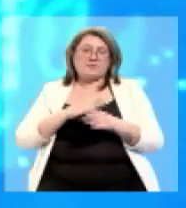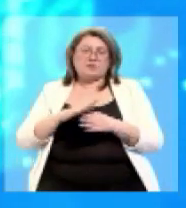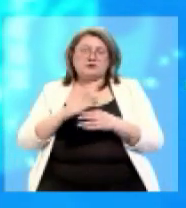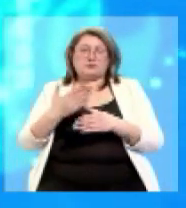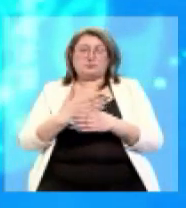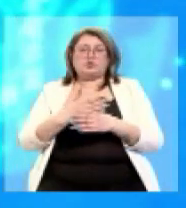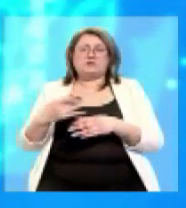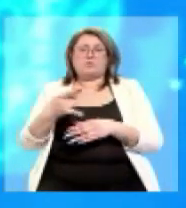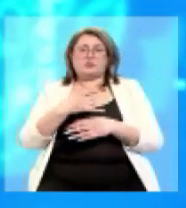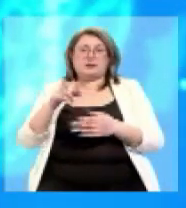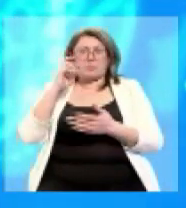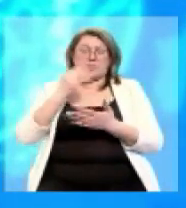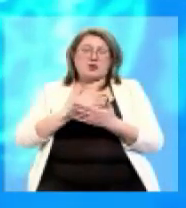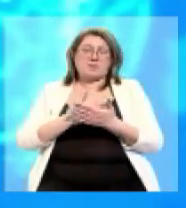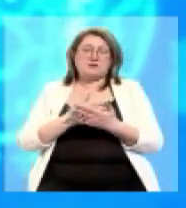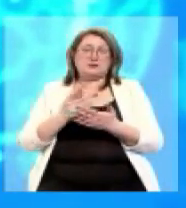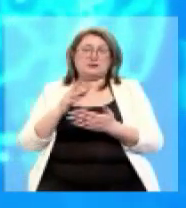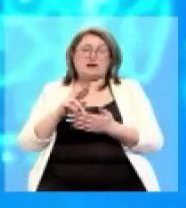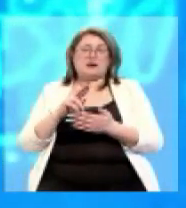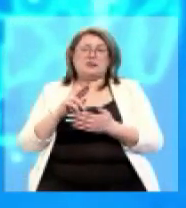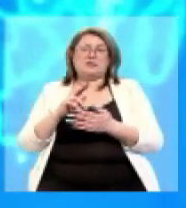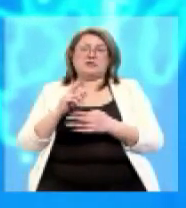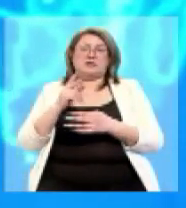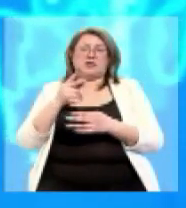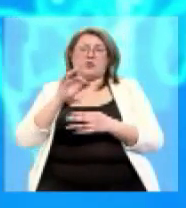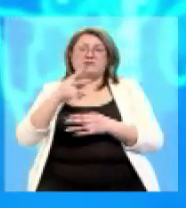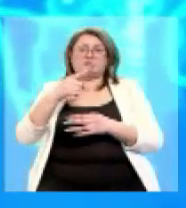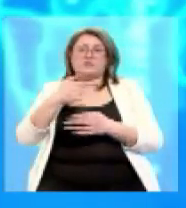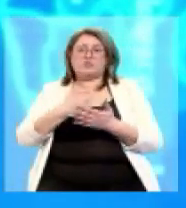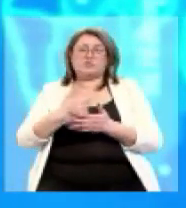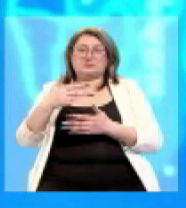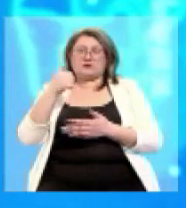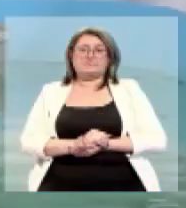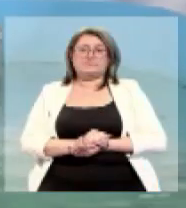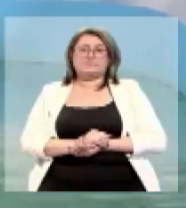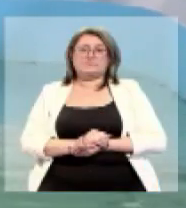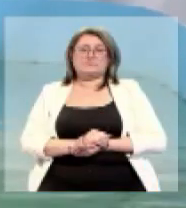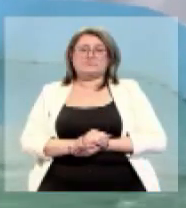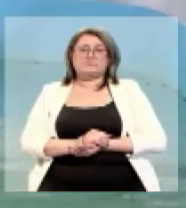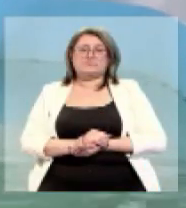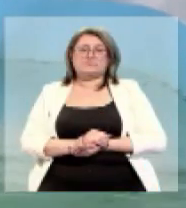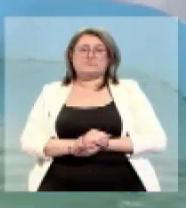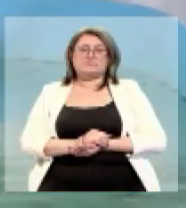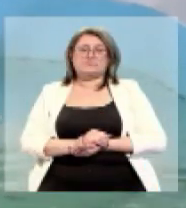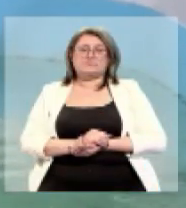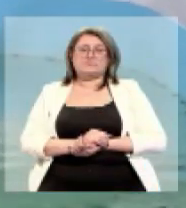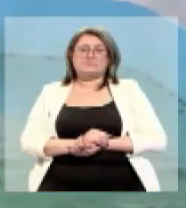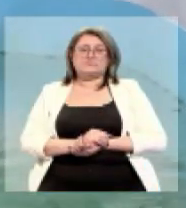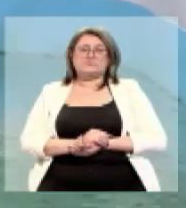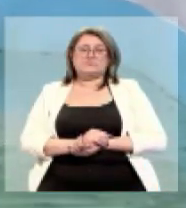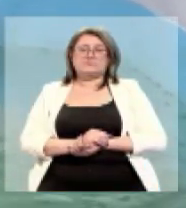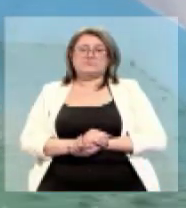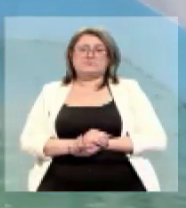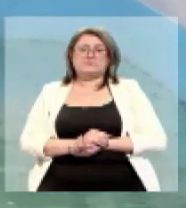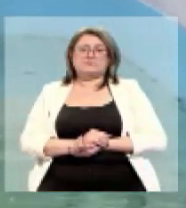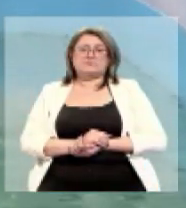2021-2030 жылдарға бағытталған республикалық бағдарламаның көмегімен жүзеге асырылуда. Өнірді тауарлы балықпен